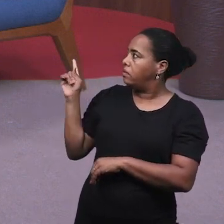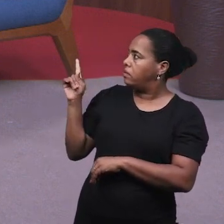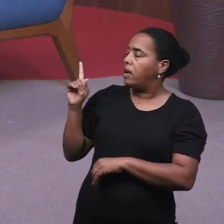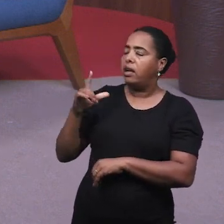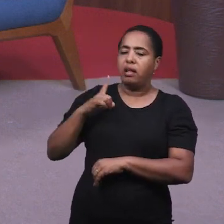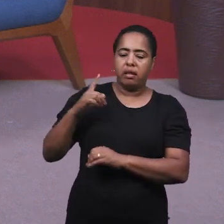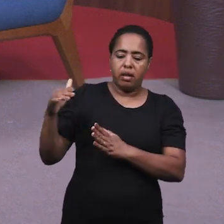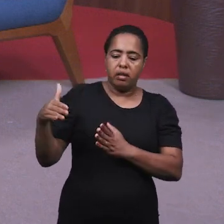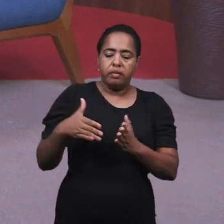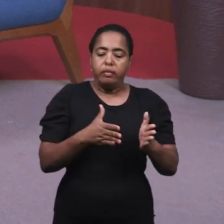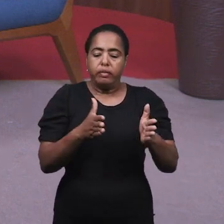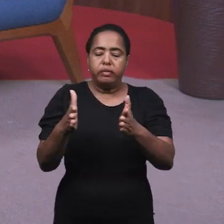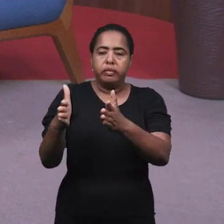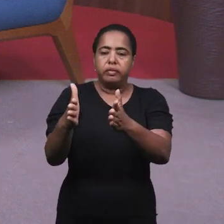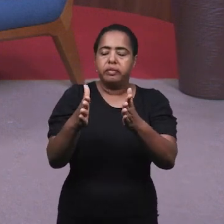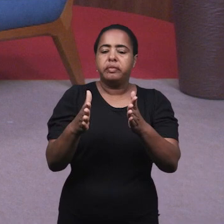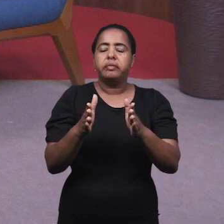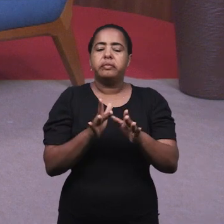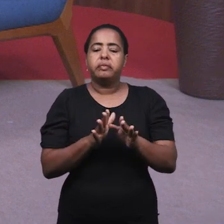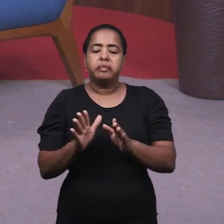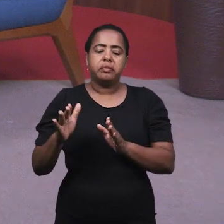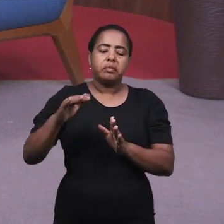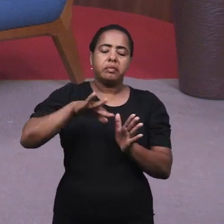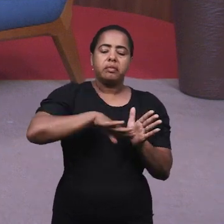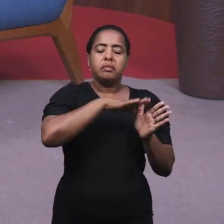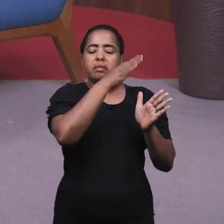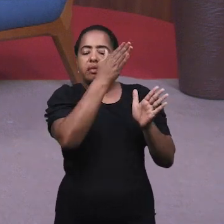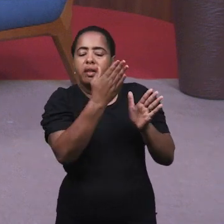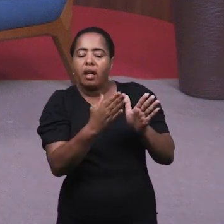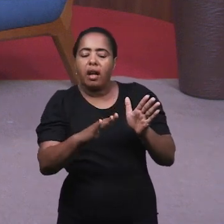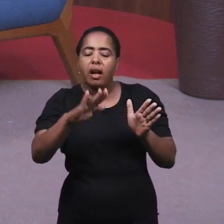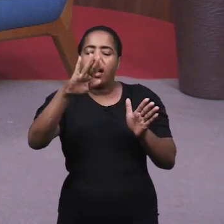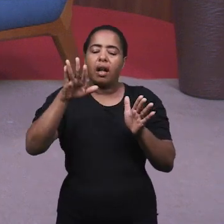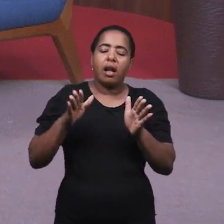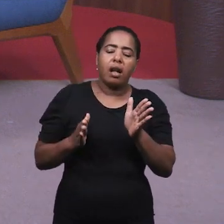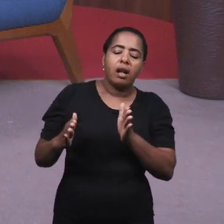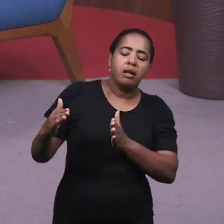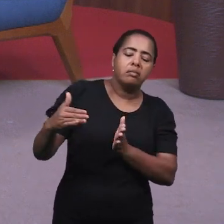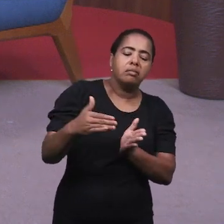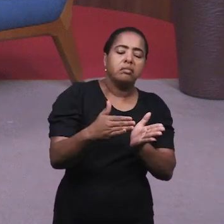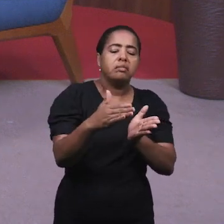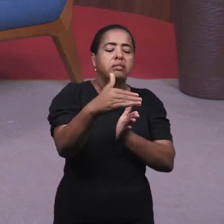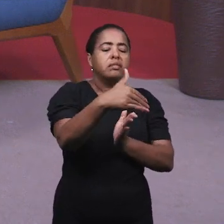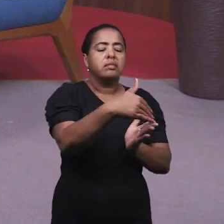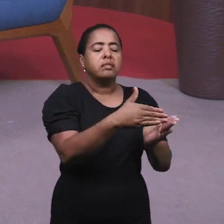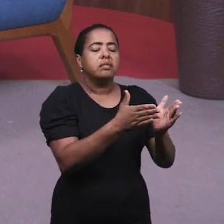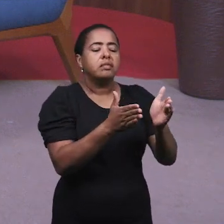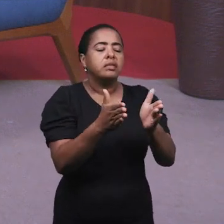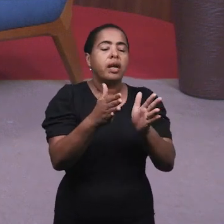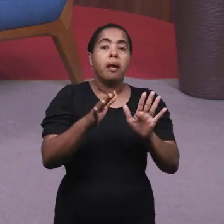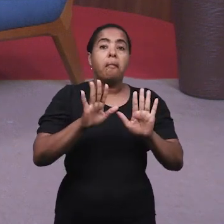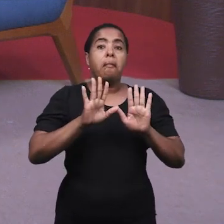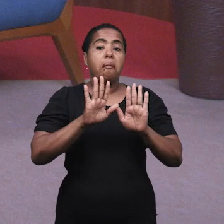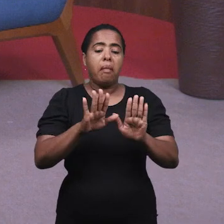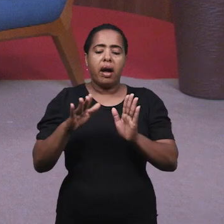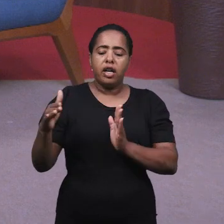vallées, des routes actuelles, mais là nous avons un chemin assez